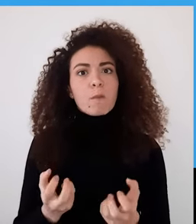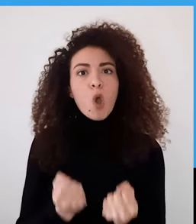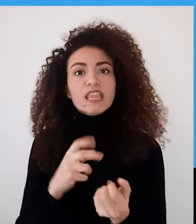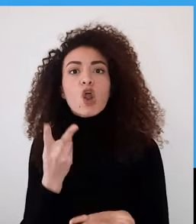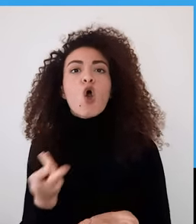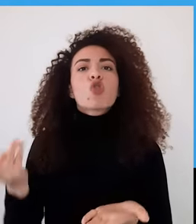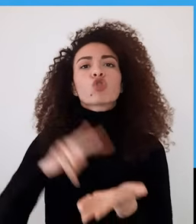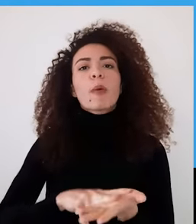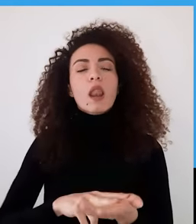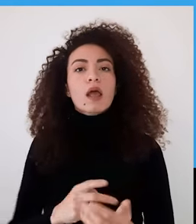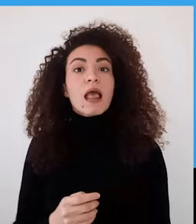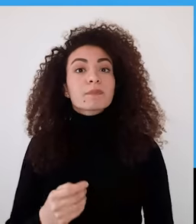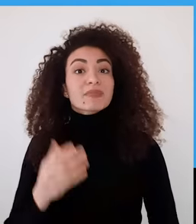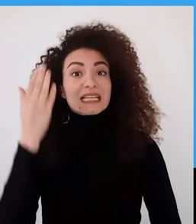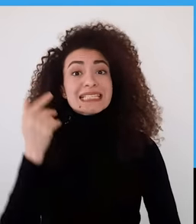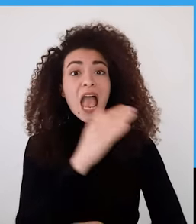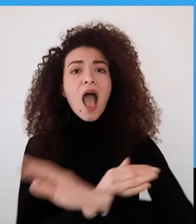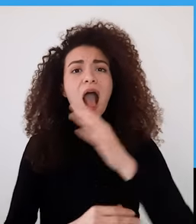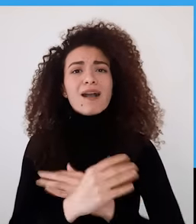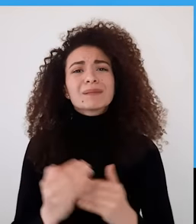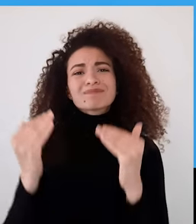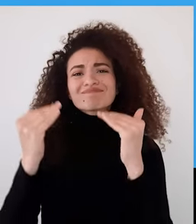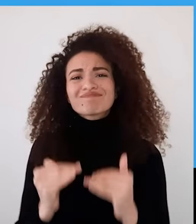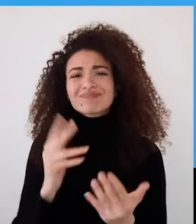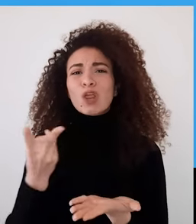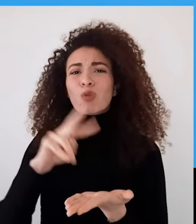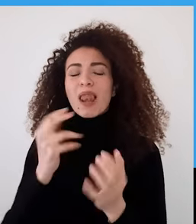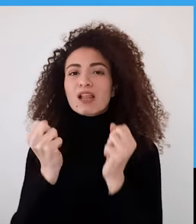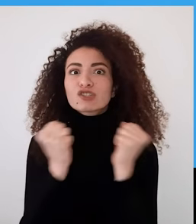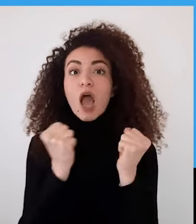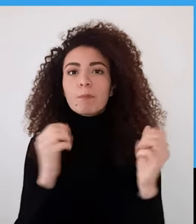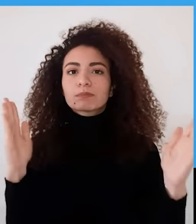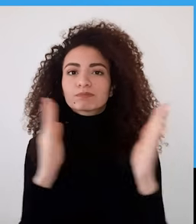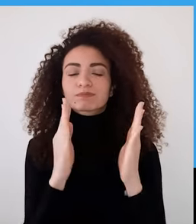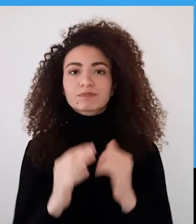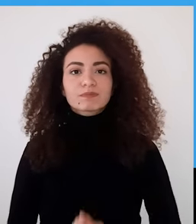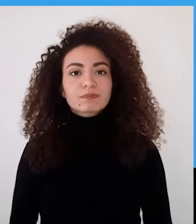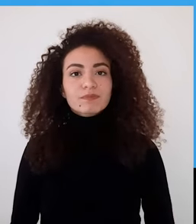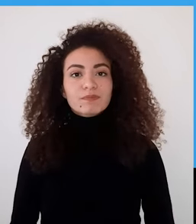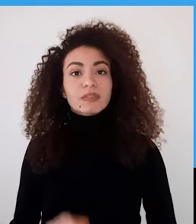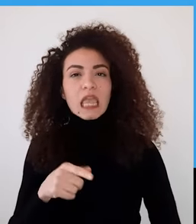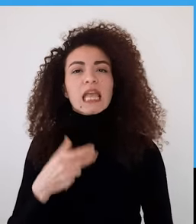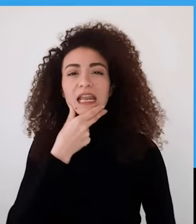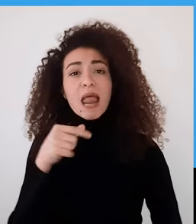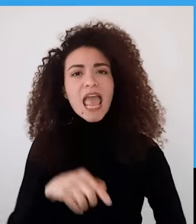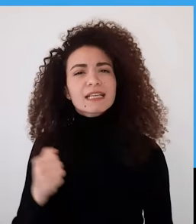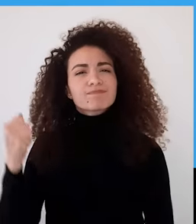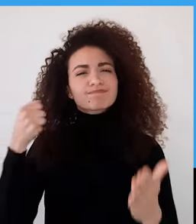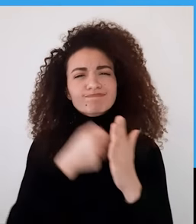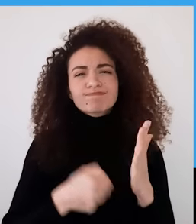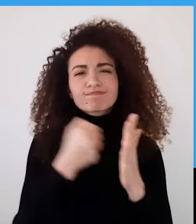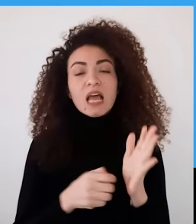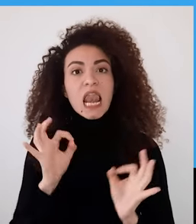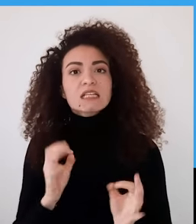للتعلم هي مضاعفة بالنسبة لنساء ذوات الإعاقة. من هون ضرورة التكاتف والعمل على حق الوصول